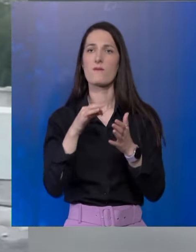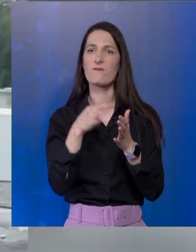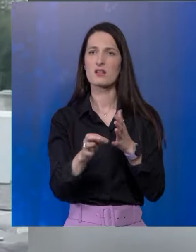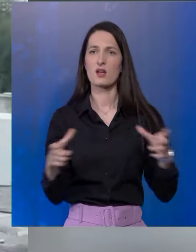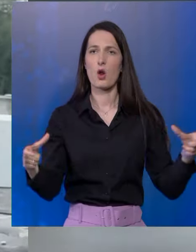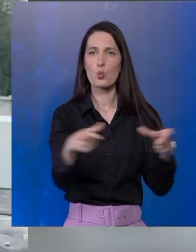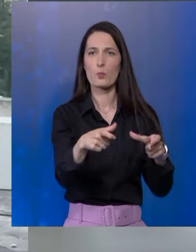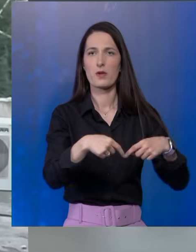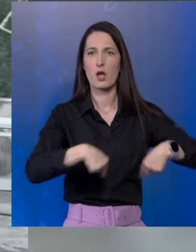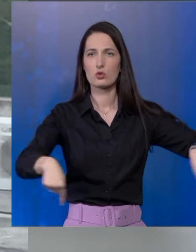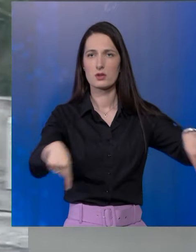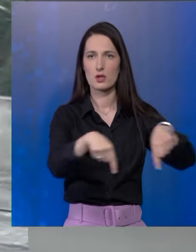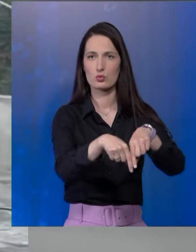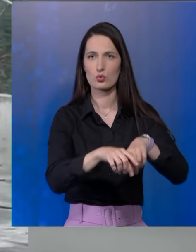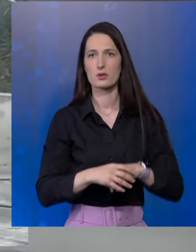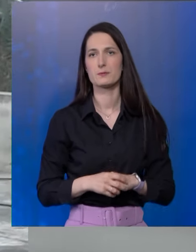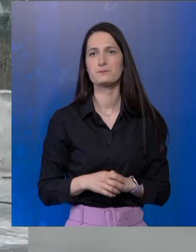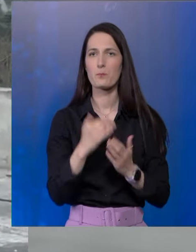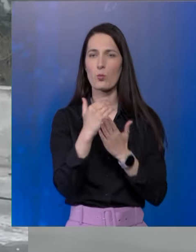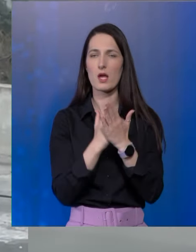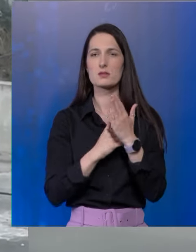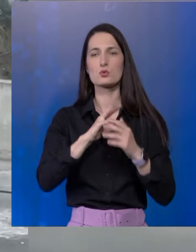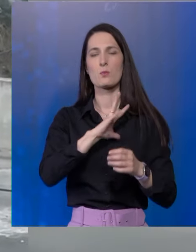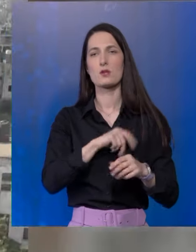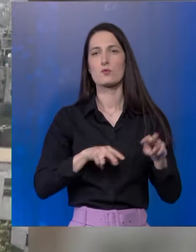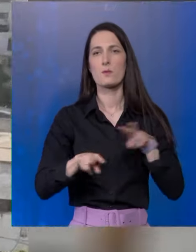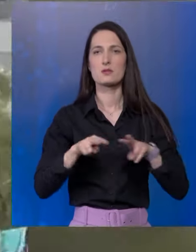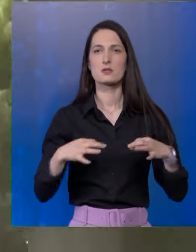su Palestinskog ministarstva zdravlja.